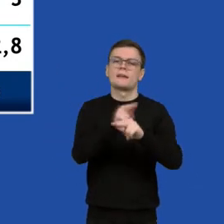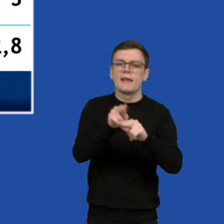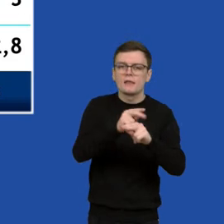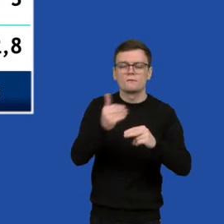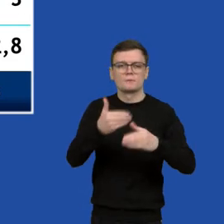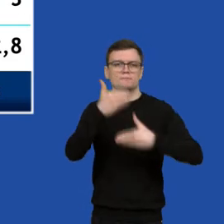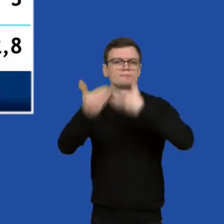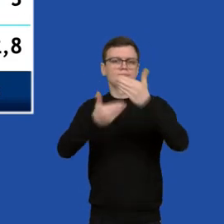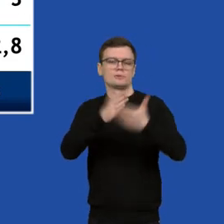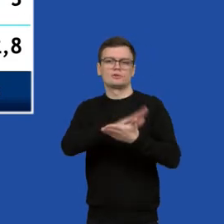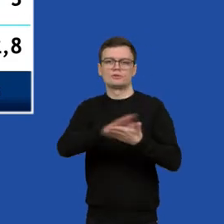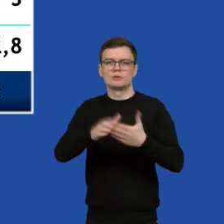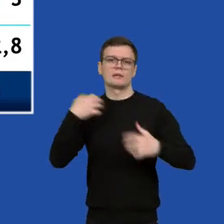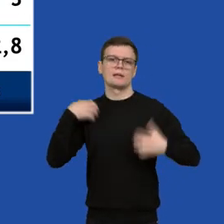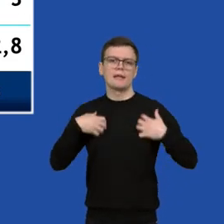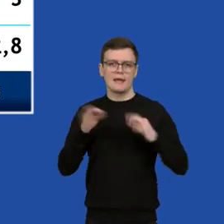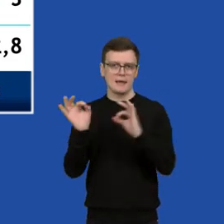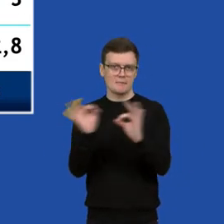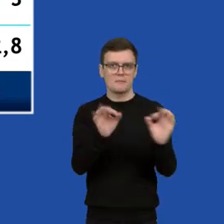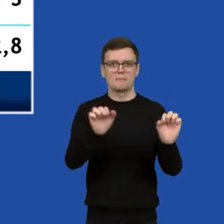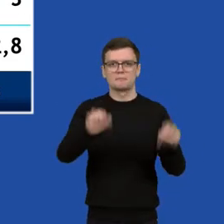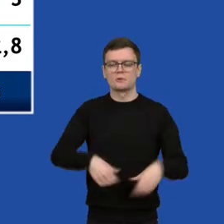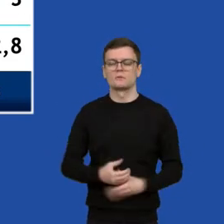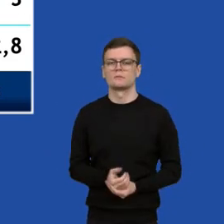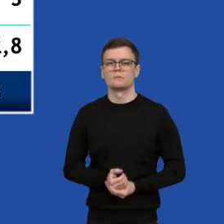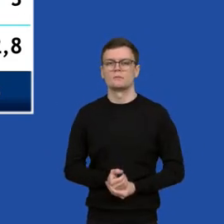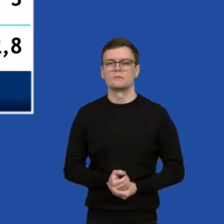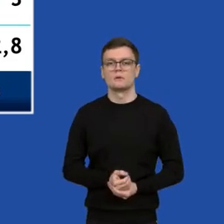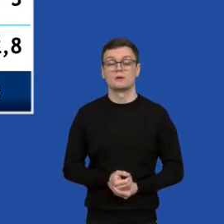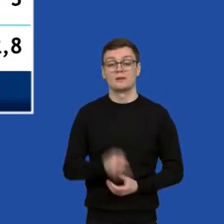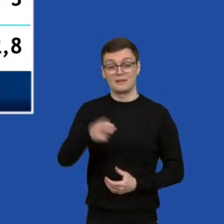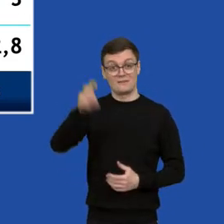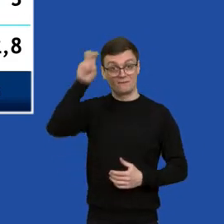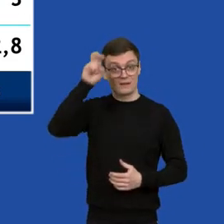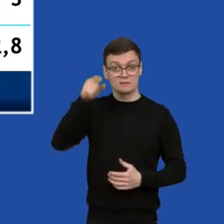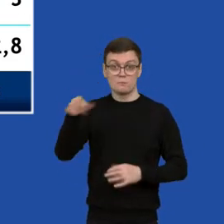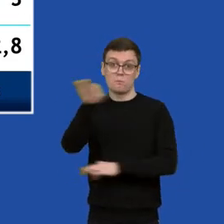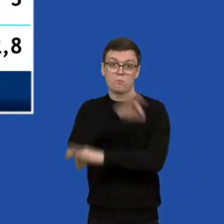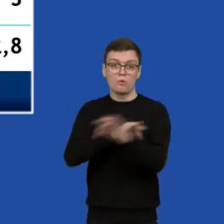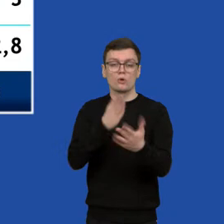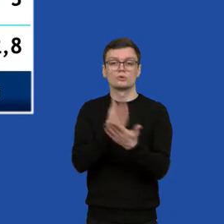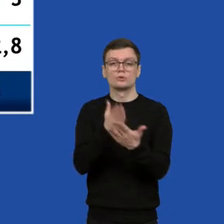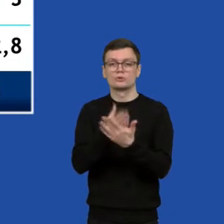padaryti sklandesnį, greitesnį ir efektyvesnį. Tai tiem valstybės projektam yra skiriama